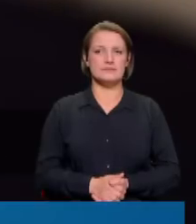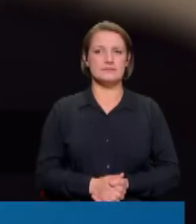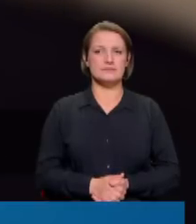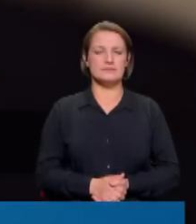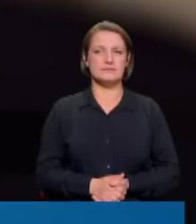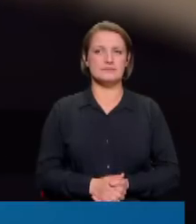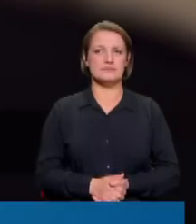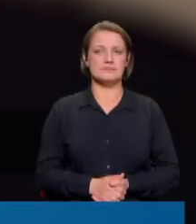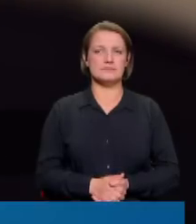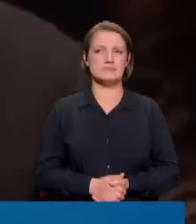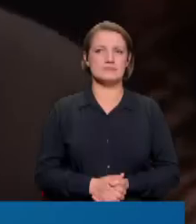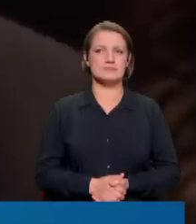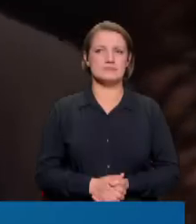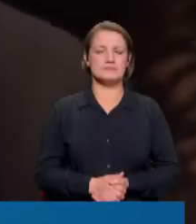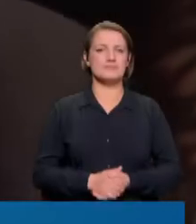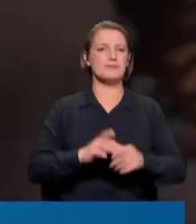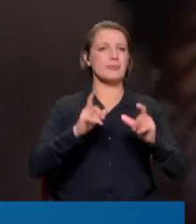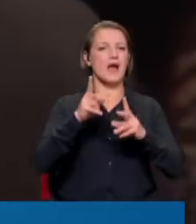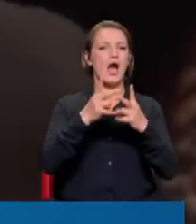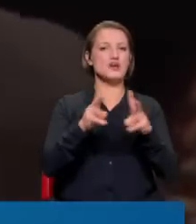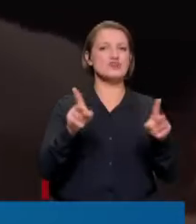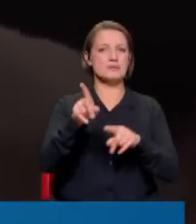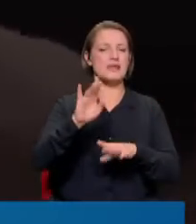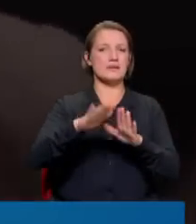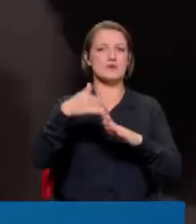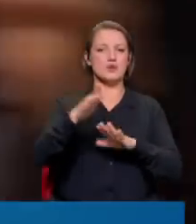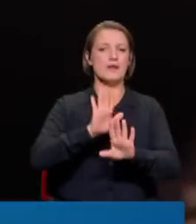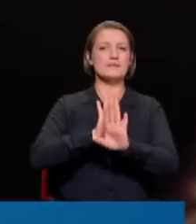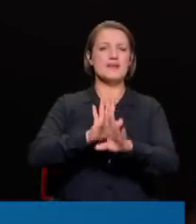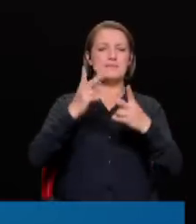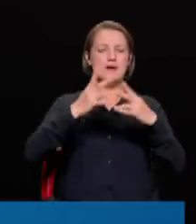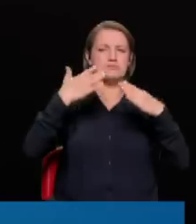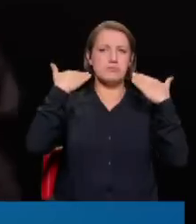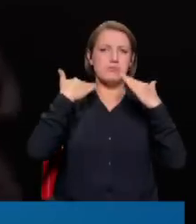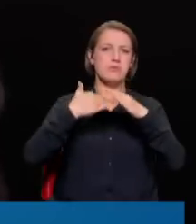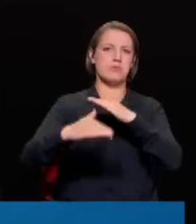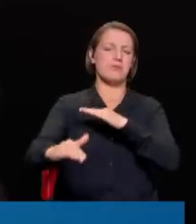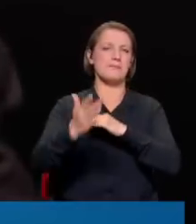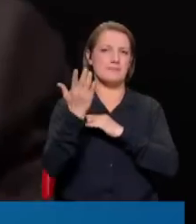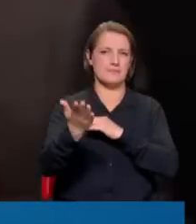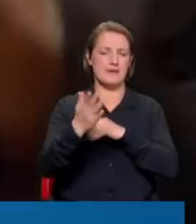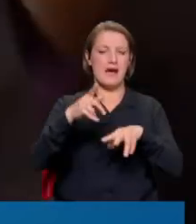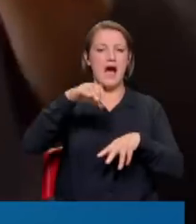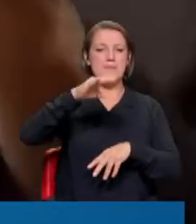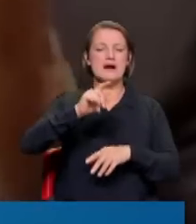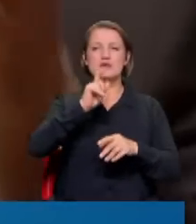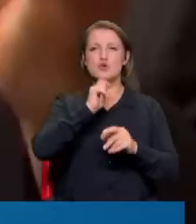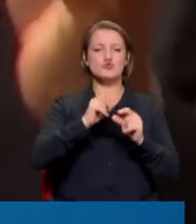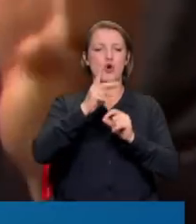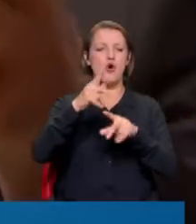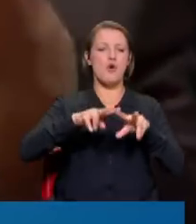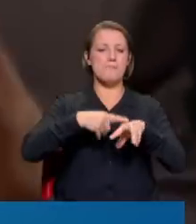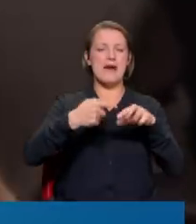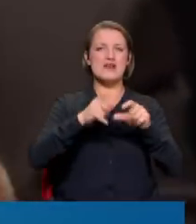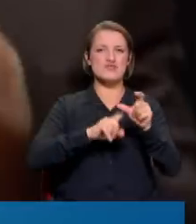yok O ortadoğuda yok Sayın açıklamalarından sonra destek mesajları geldi ünlü sanatçıya AK Parti sözcüsü bu